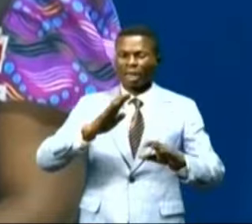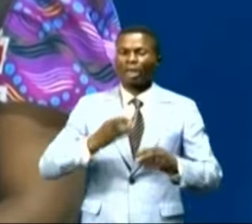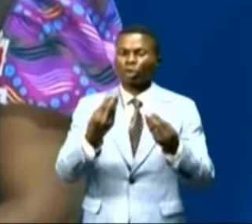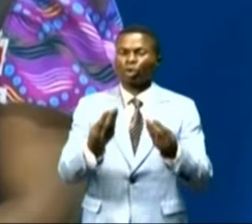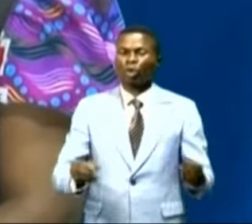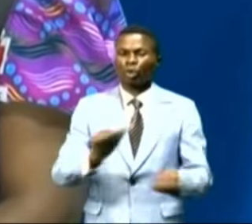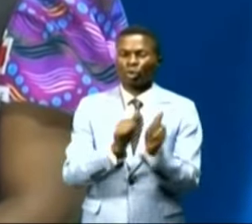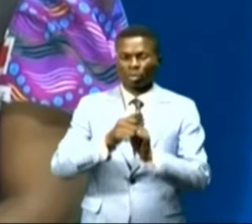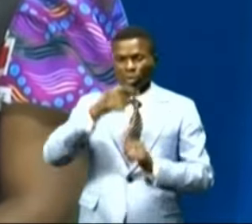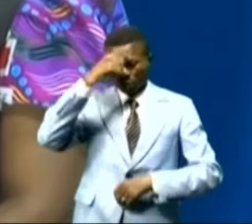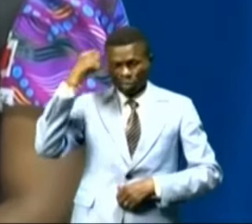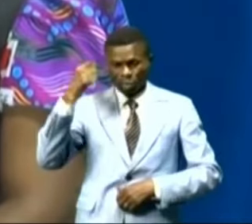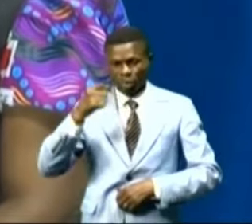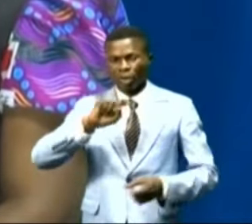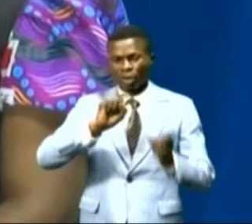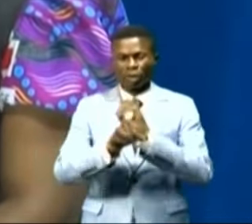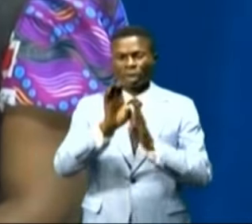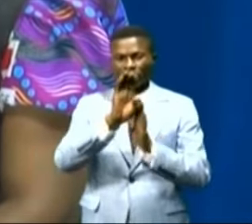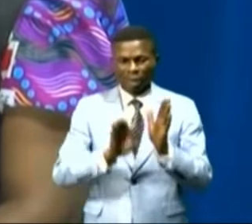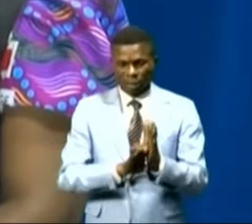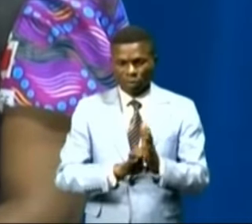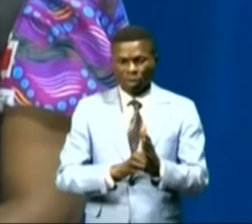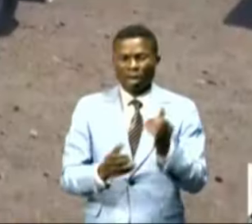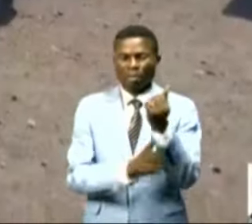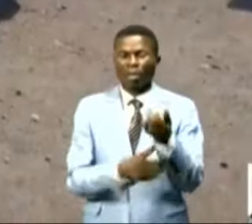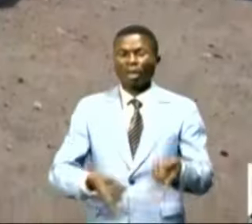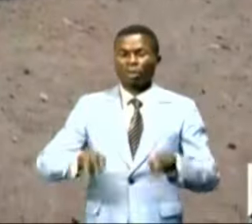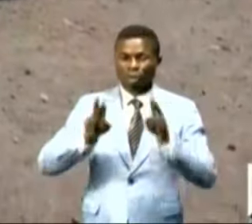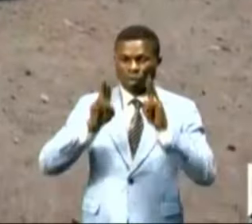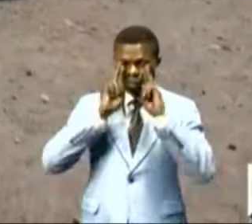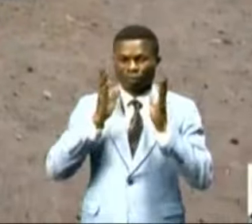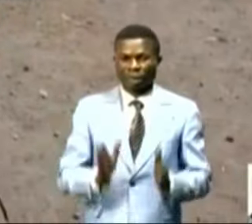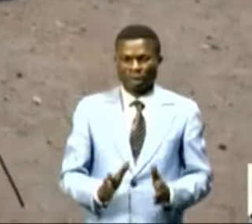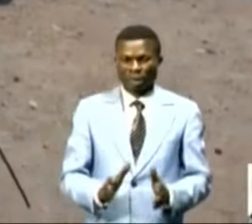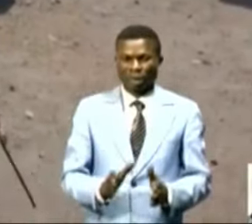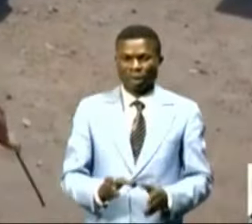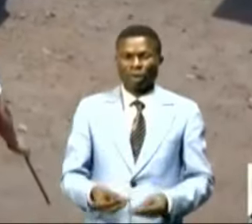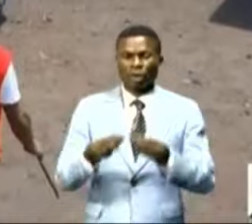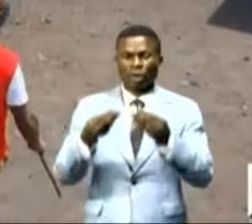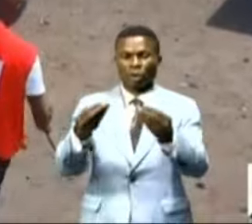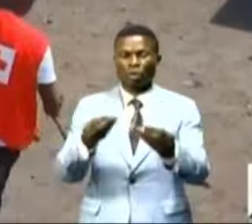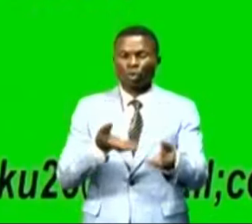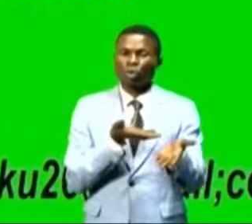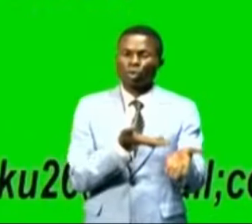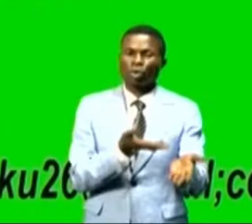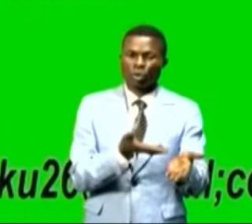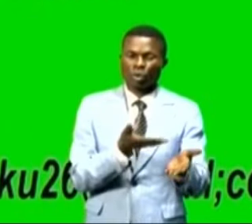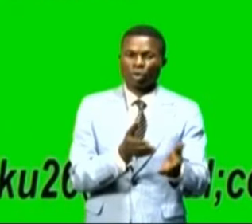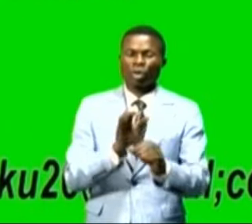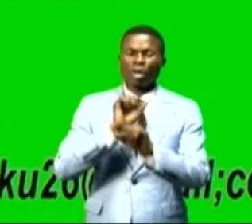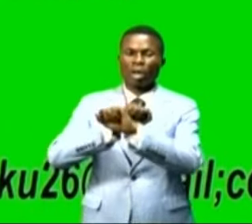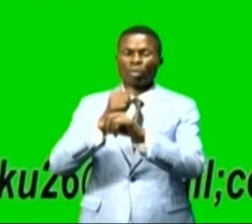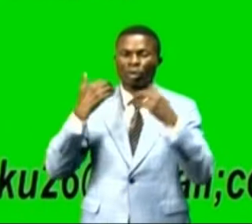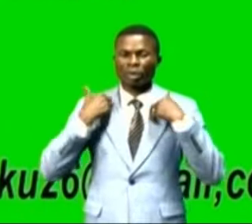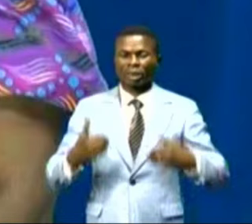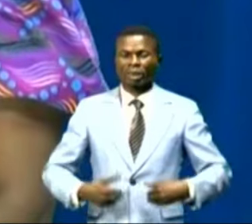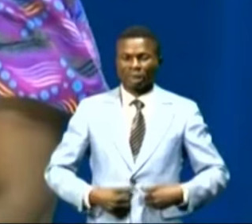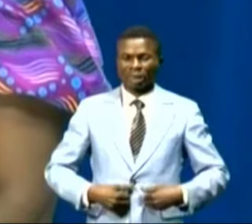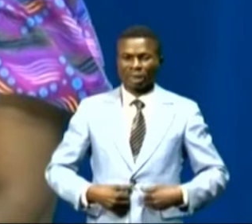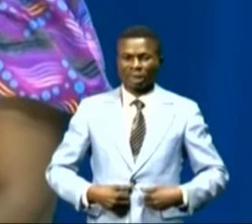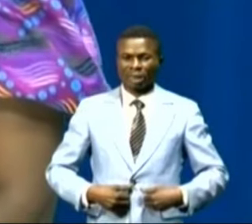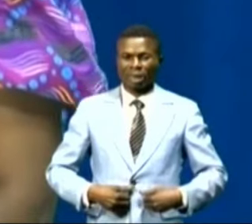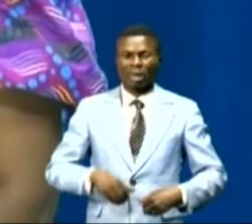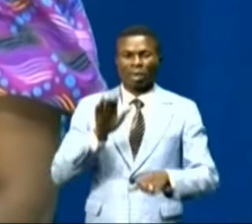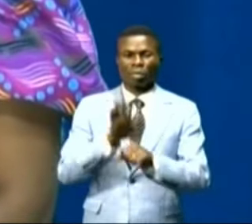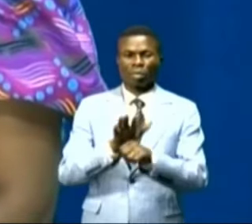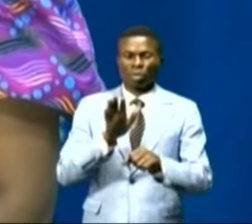et améliorer les conditions d'existence des plus vulnérables. Et nous apportons ce qu'on appelle la couverture sanitaire dans